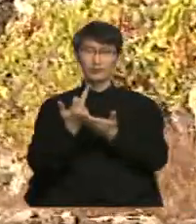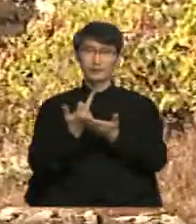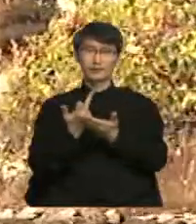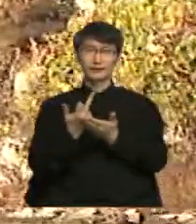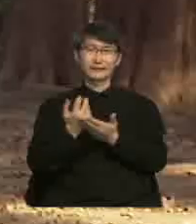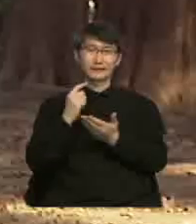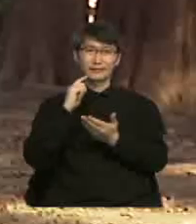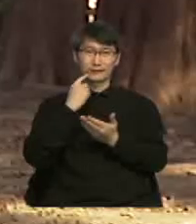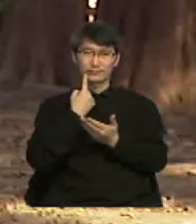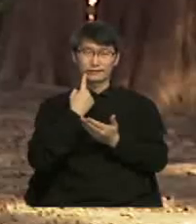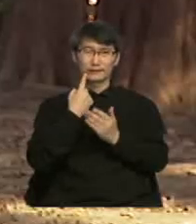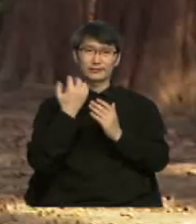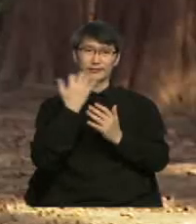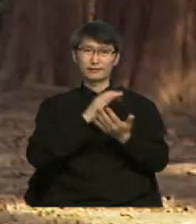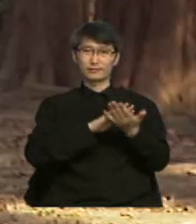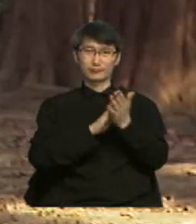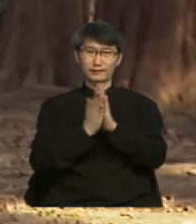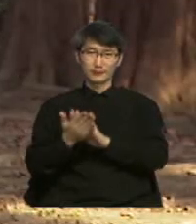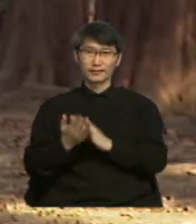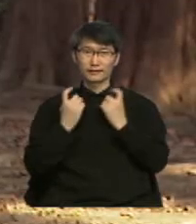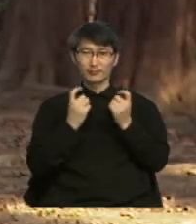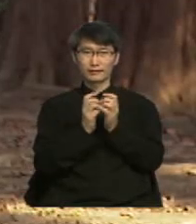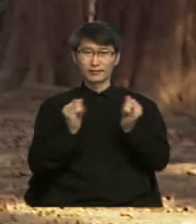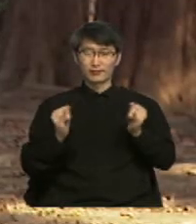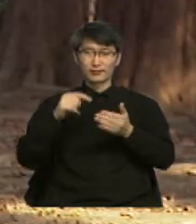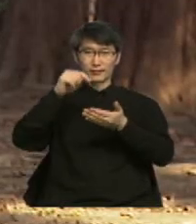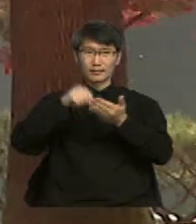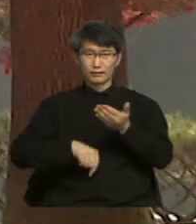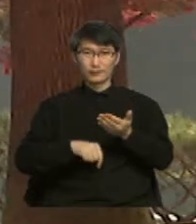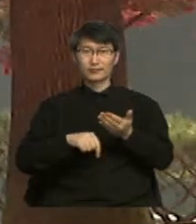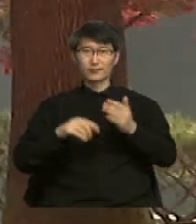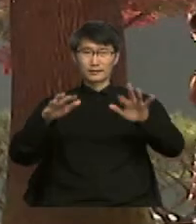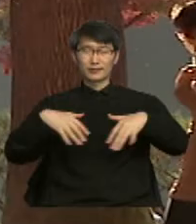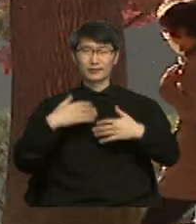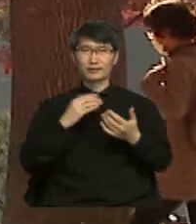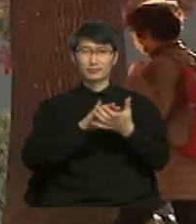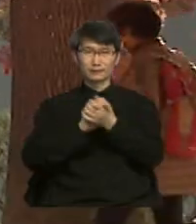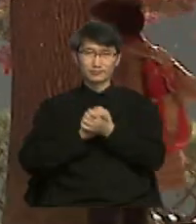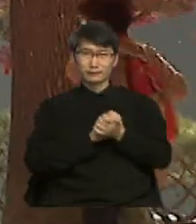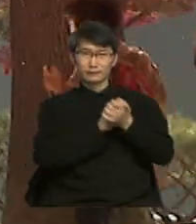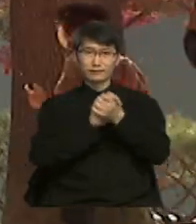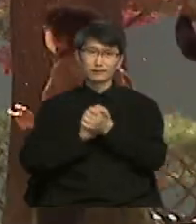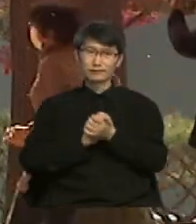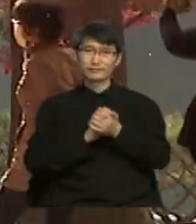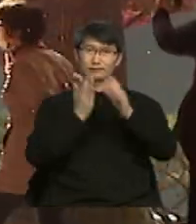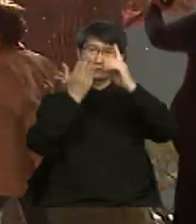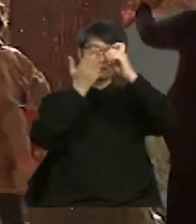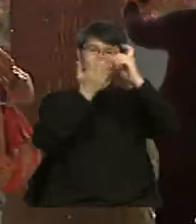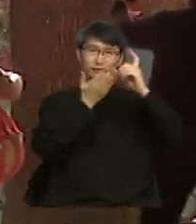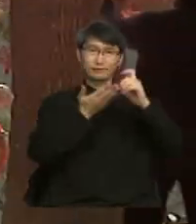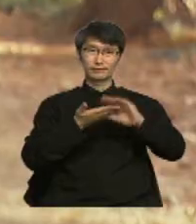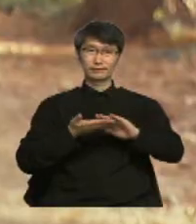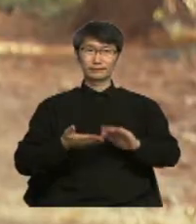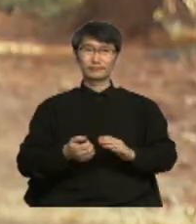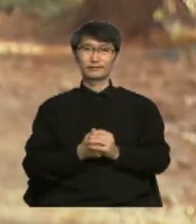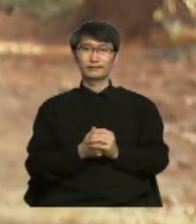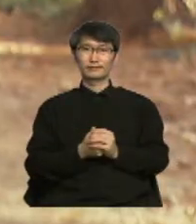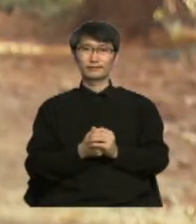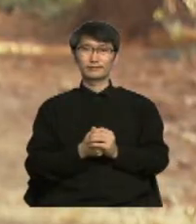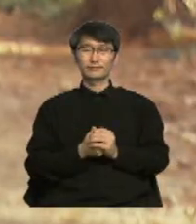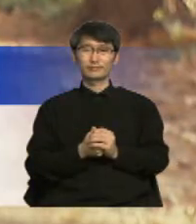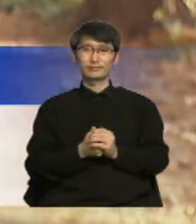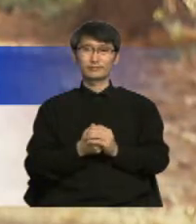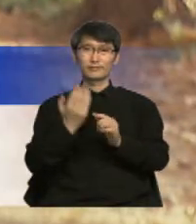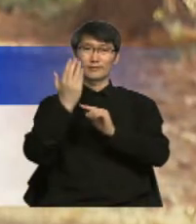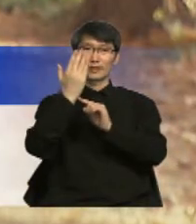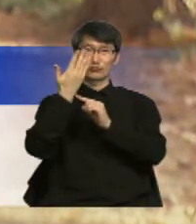물들었습니다. 남이섬을 찾은 행락객들은 깊어가는 가을을 즐기며 단풍을 카메라에 담습니다. 단풍은